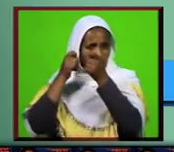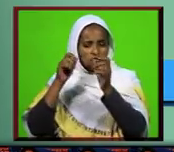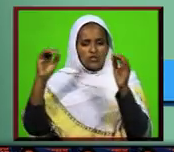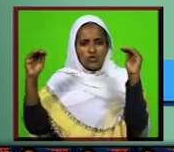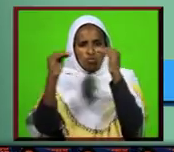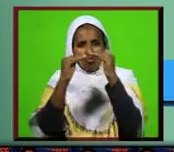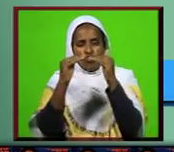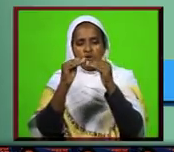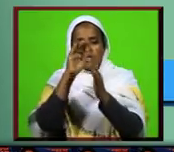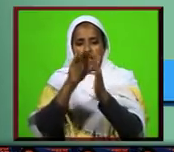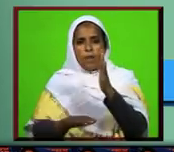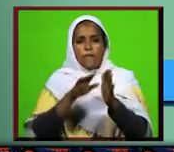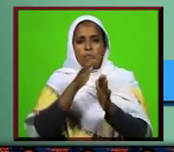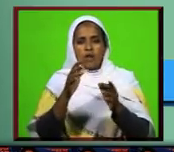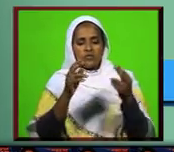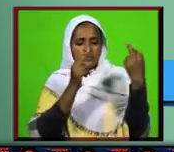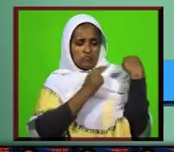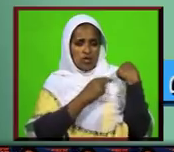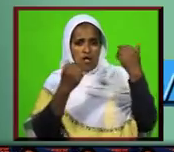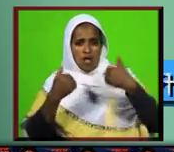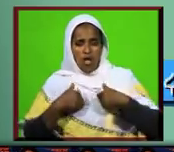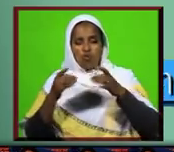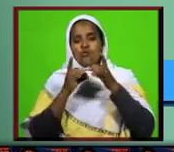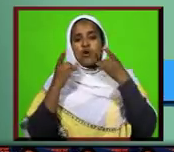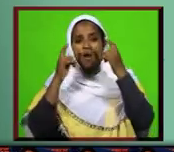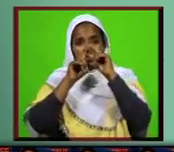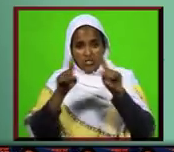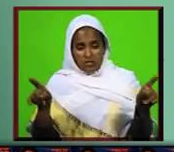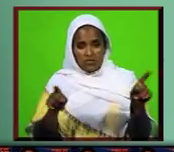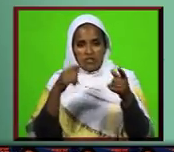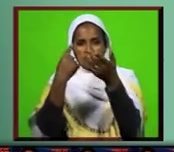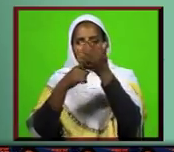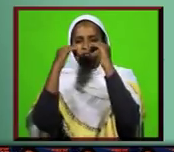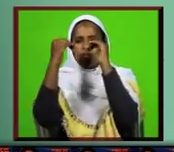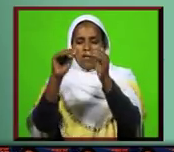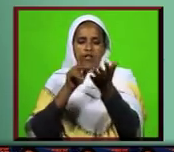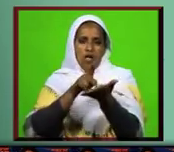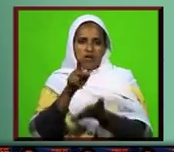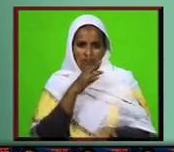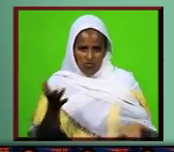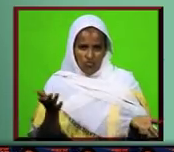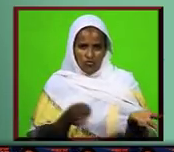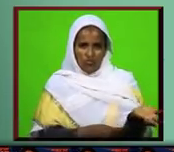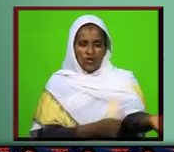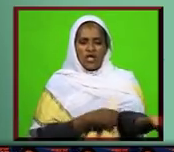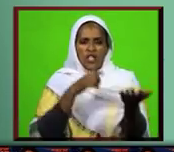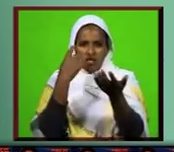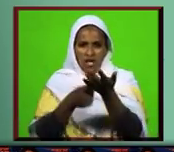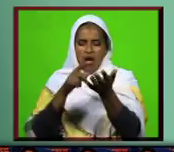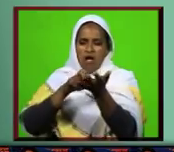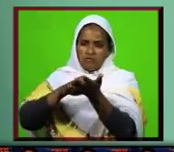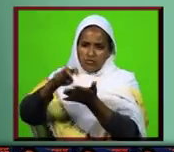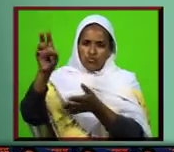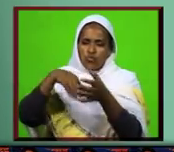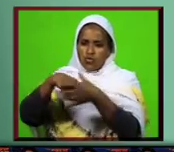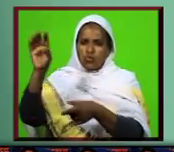ከዲግሪ ኩል ማያነስ ማዕረግ ያለው ካህን ግን የዛን ያህል አይከፈለው። ያ